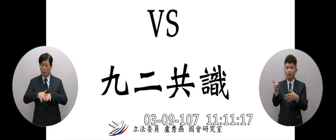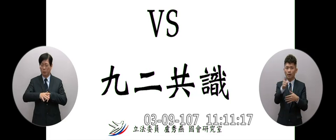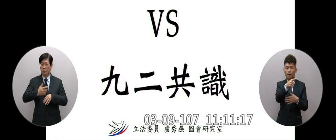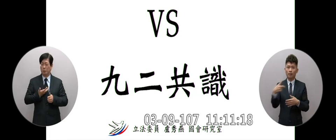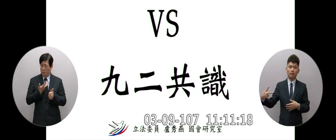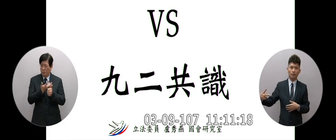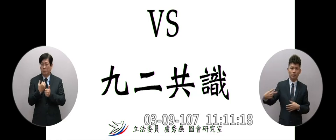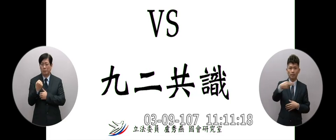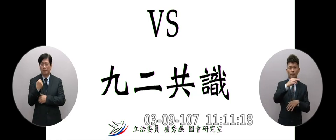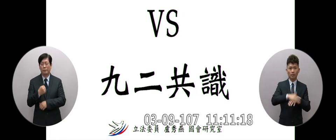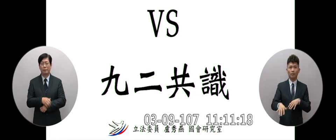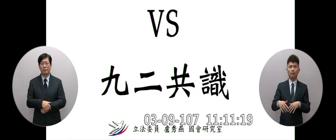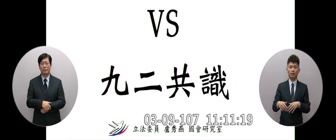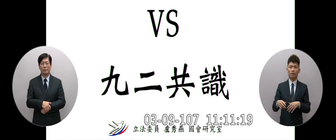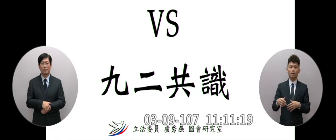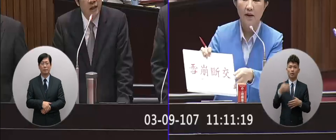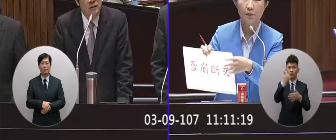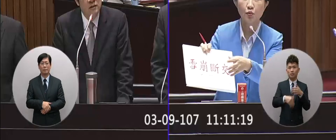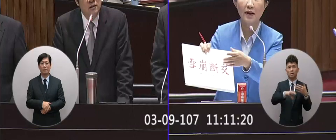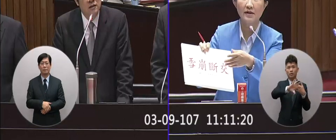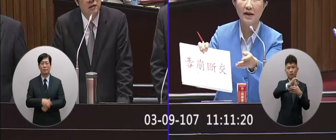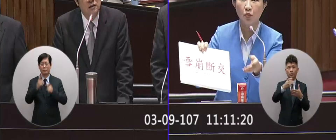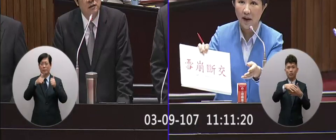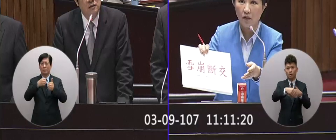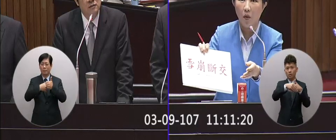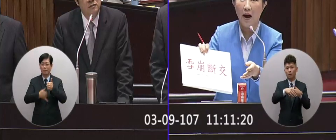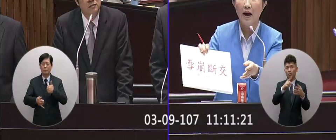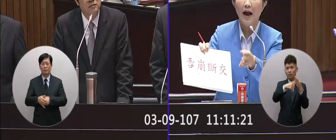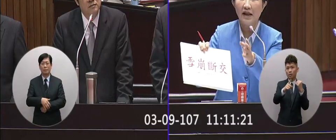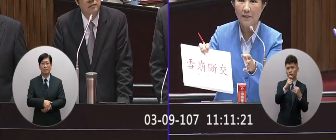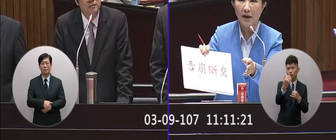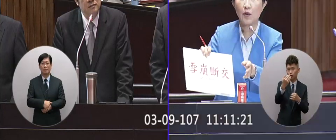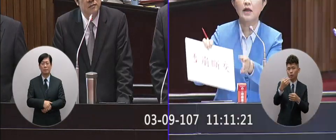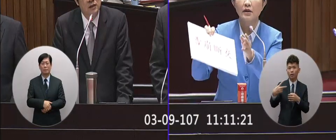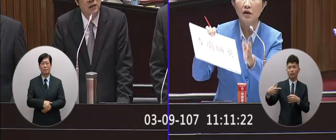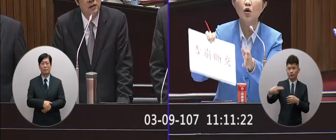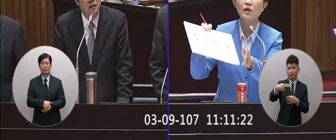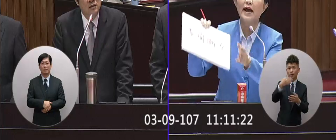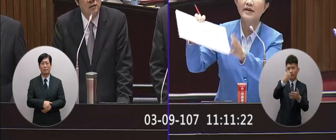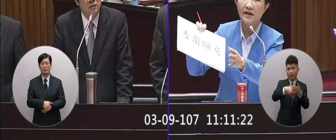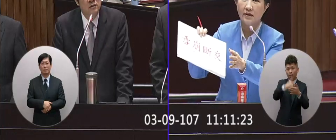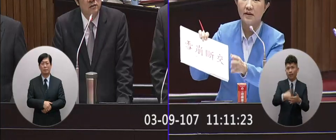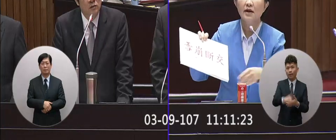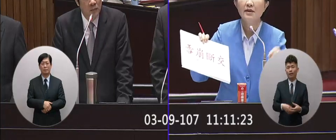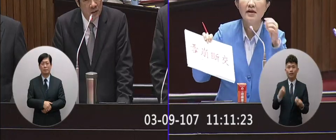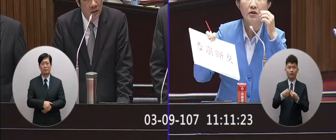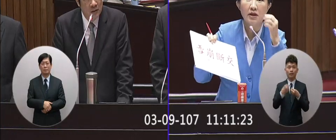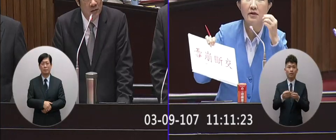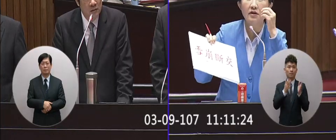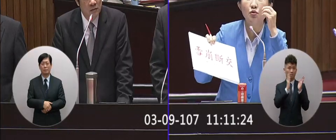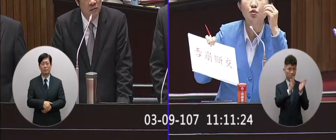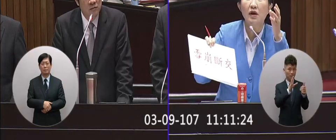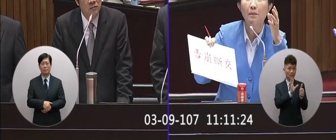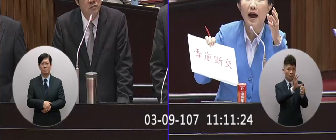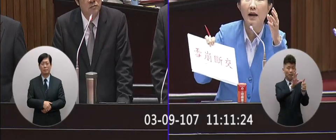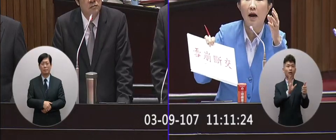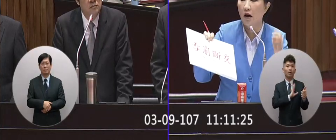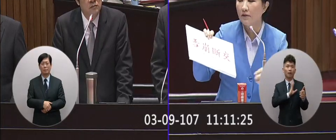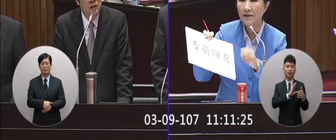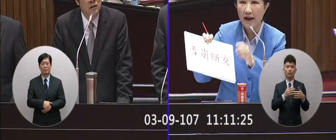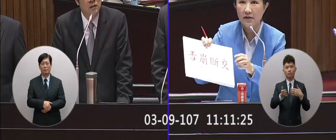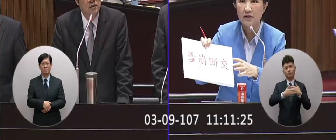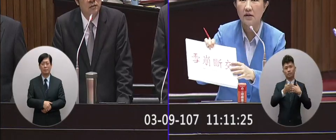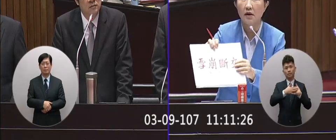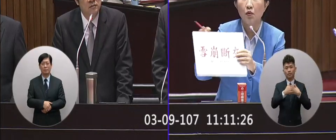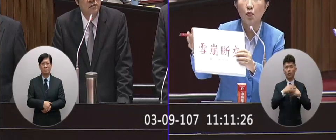后，那我们剩下的19个国家不断的在断的话，你不要乱，你当然爱谴责，但是谴责是嘴巴